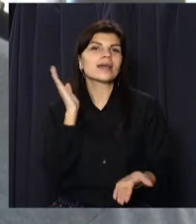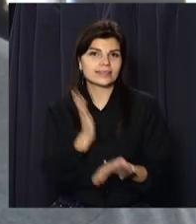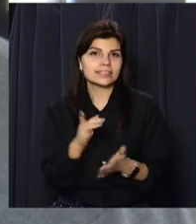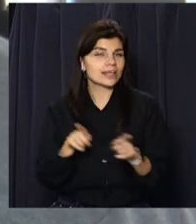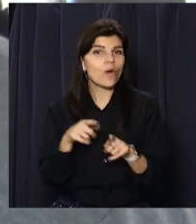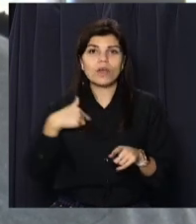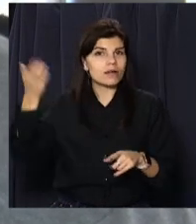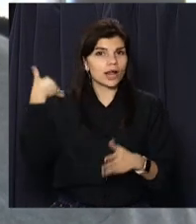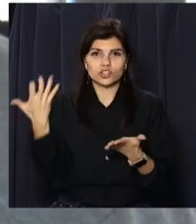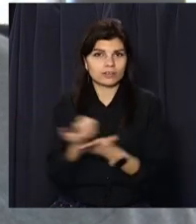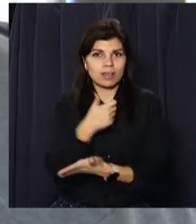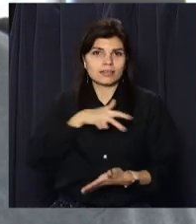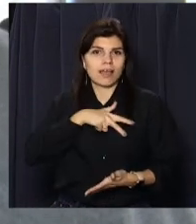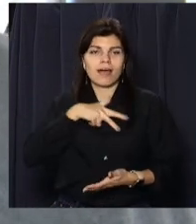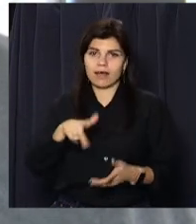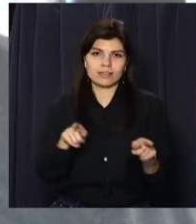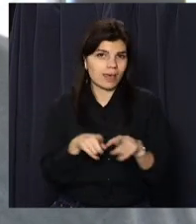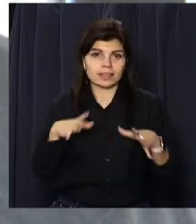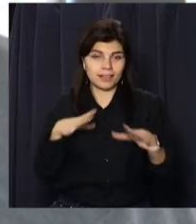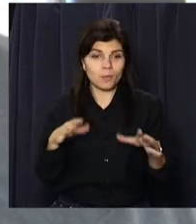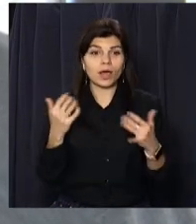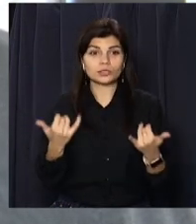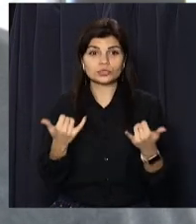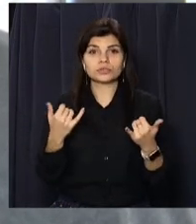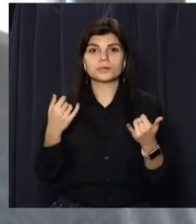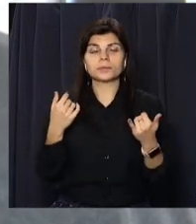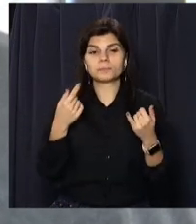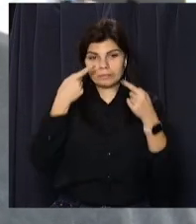ще не було. На сьогоднішній день сама структура